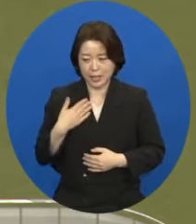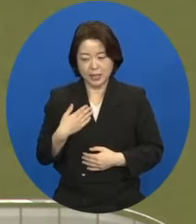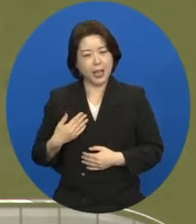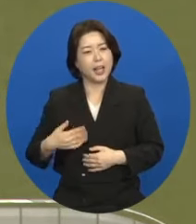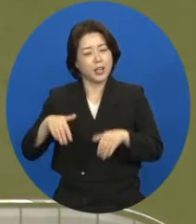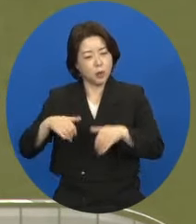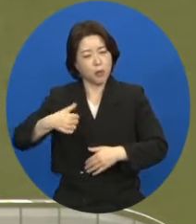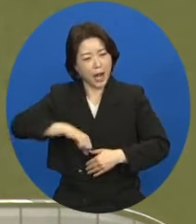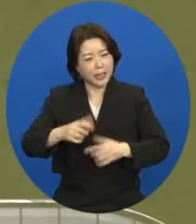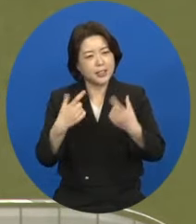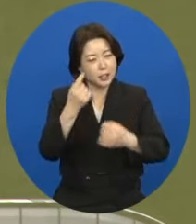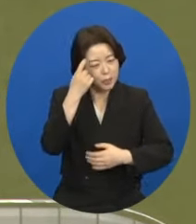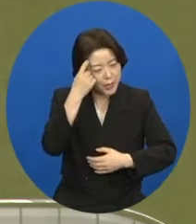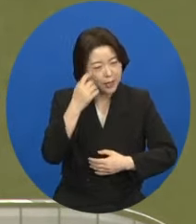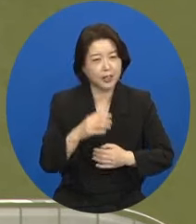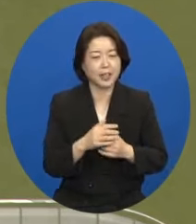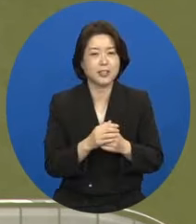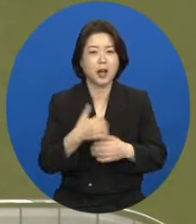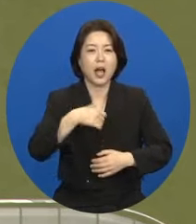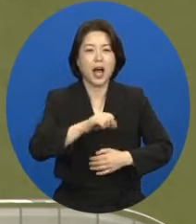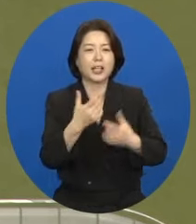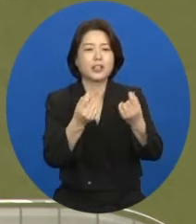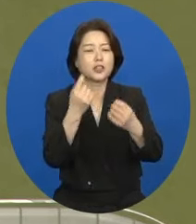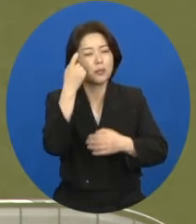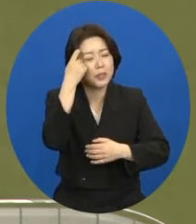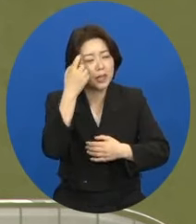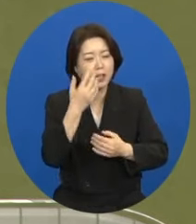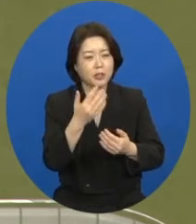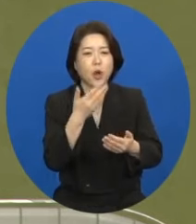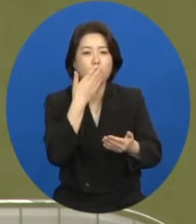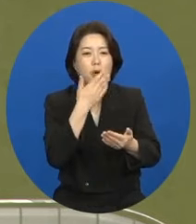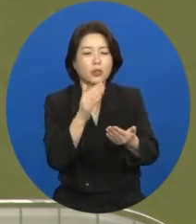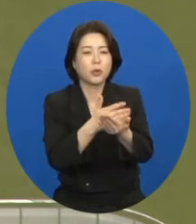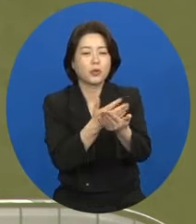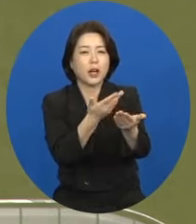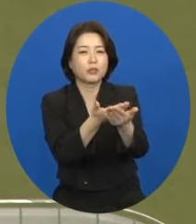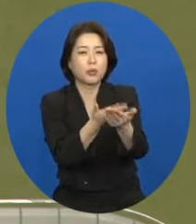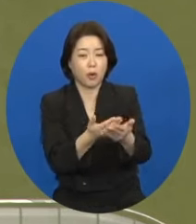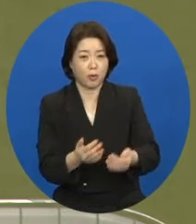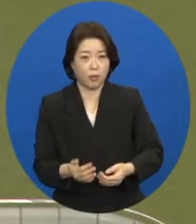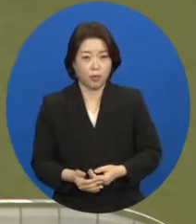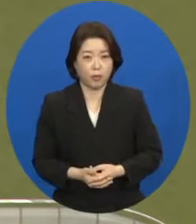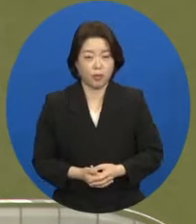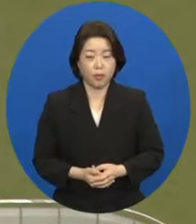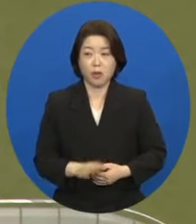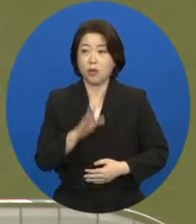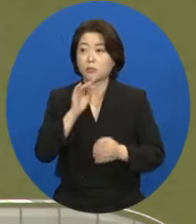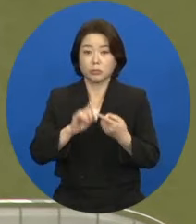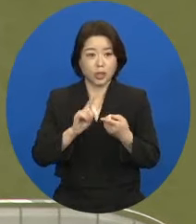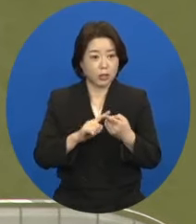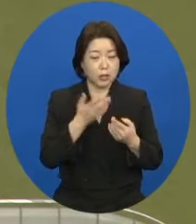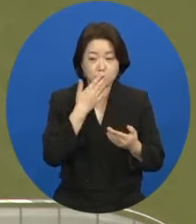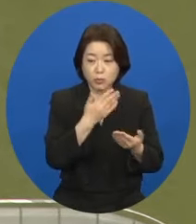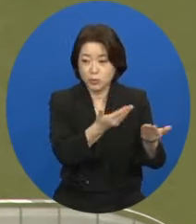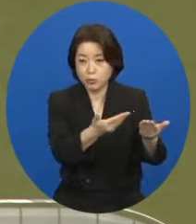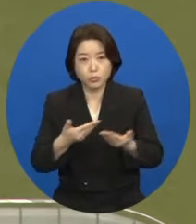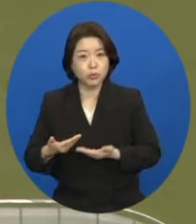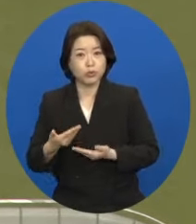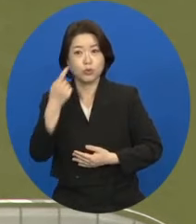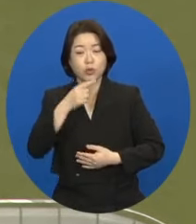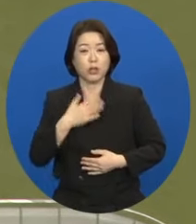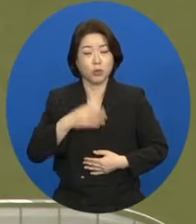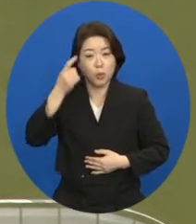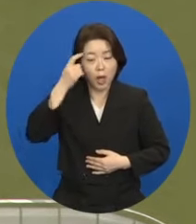여겨주셔서 음식을 좀 보내주시면 감사하겠습니다. 그렇게 보냅니다. 그래서 당연히 이제 음식을 줄 줄 알았죠. 왜냐하면 보호해